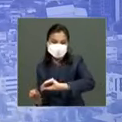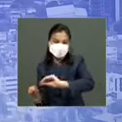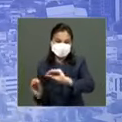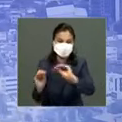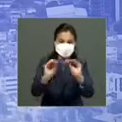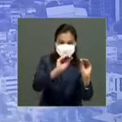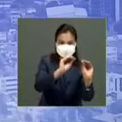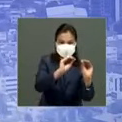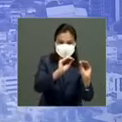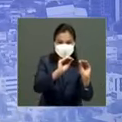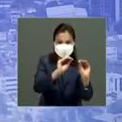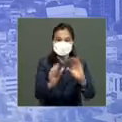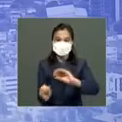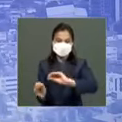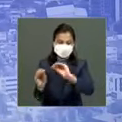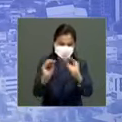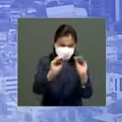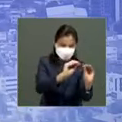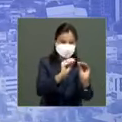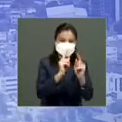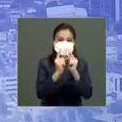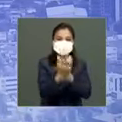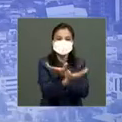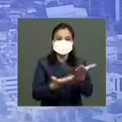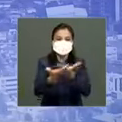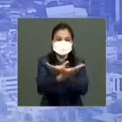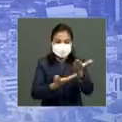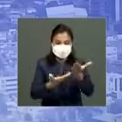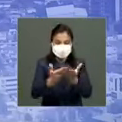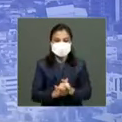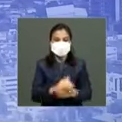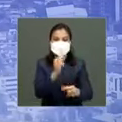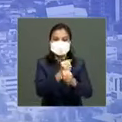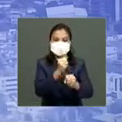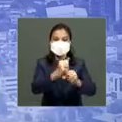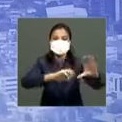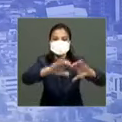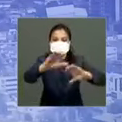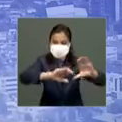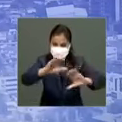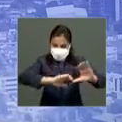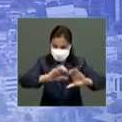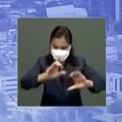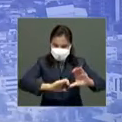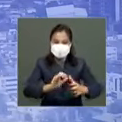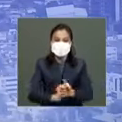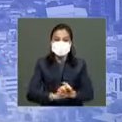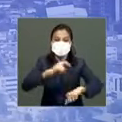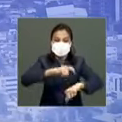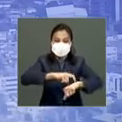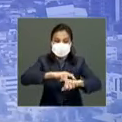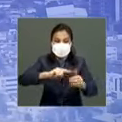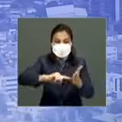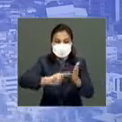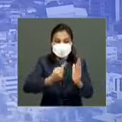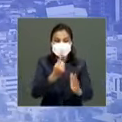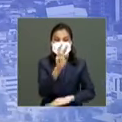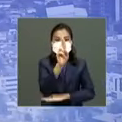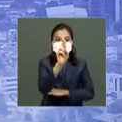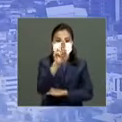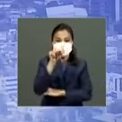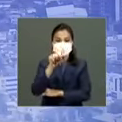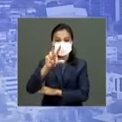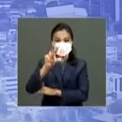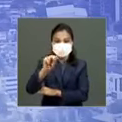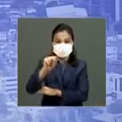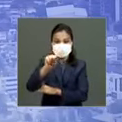ขยับขึ้นมาเร็วขึ้นนะครับแล้วก็จะบูรณาการกันในช่วงเวลาตั้งแต่เที่ยงครึ่งถึงบ่